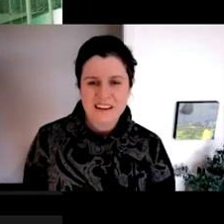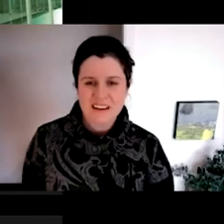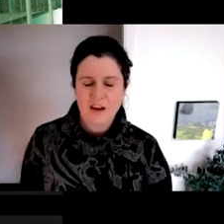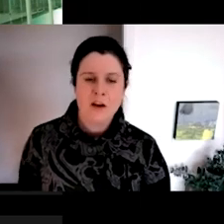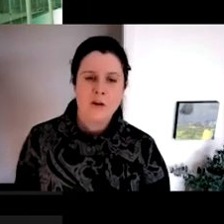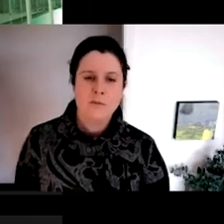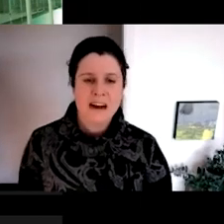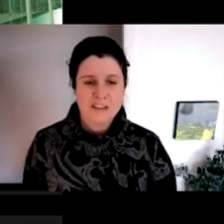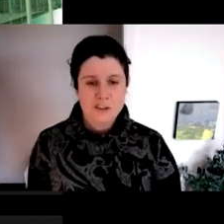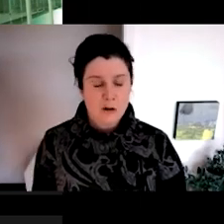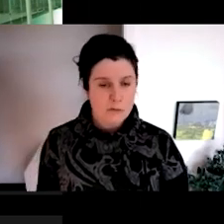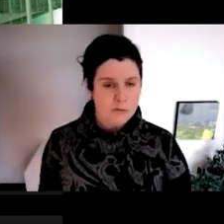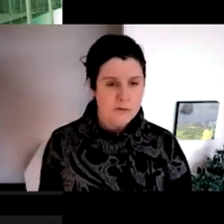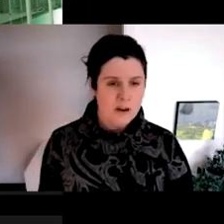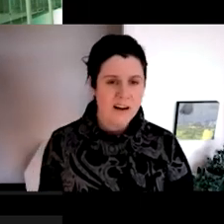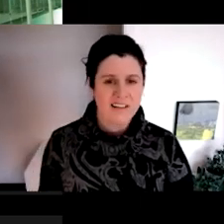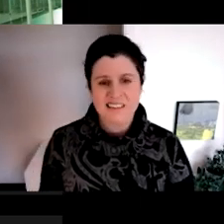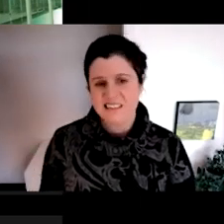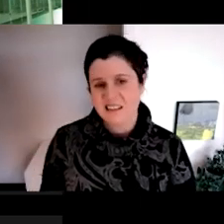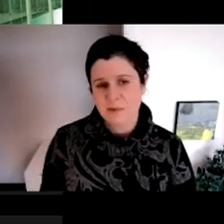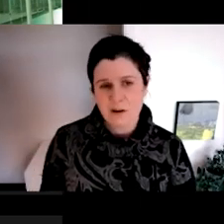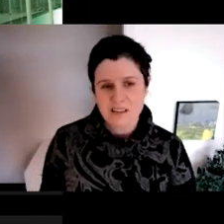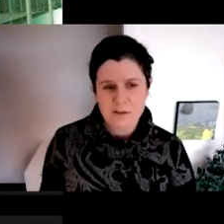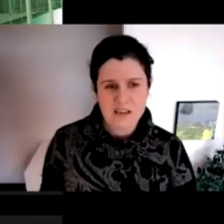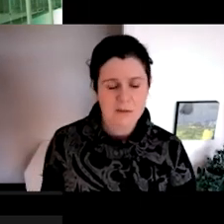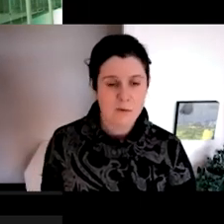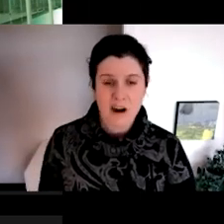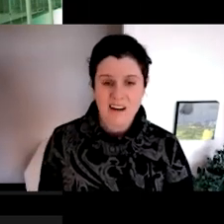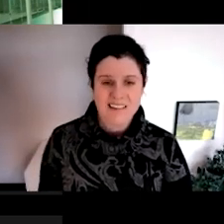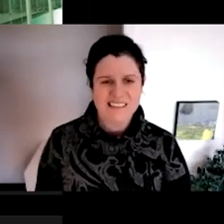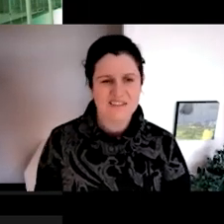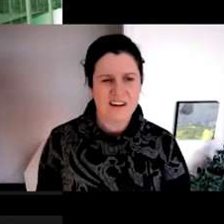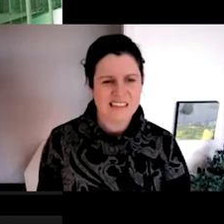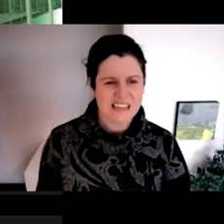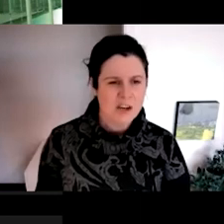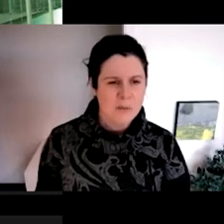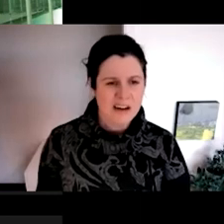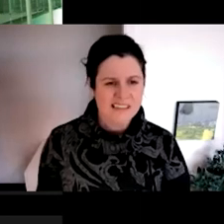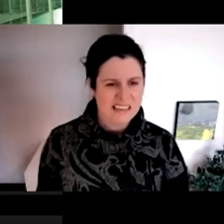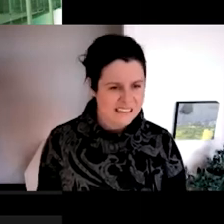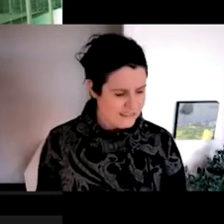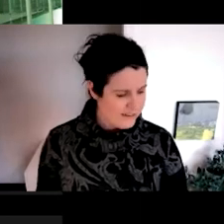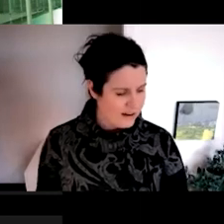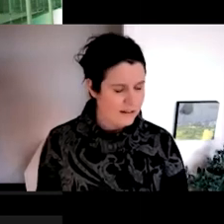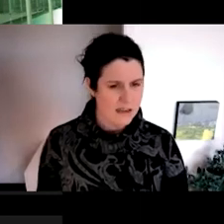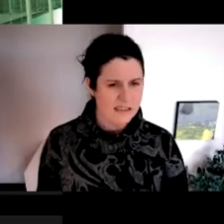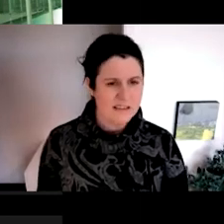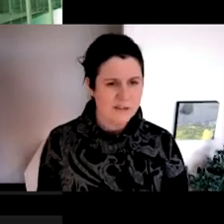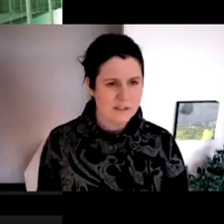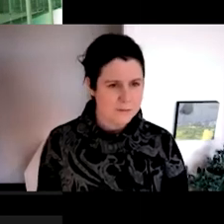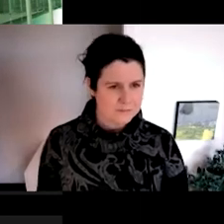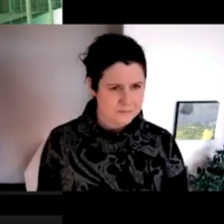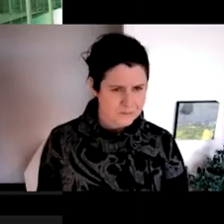offrir une paille de contenu en langue des signes québécoise à l'UQAM voire en langue des signes française pour attirer différents